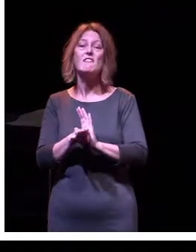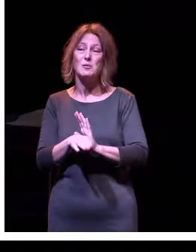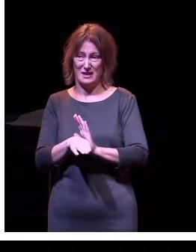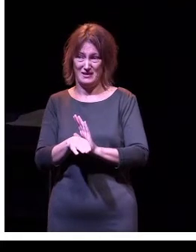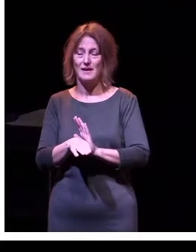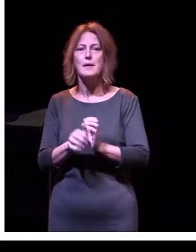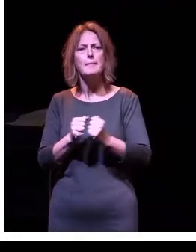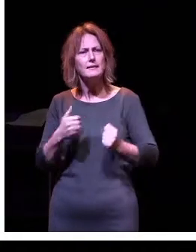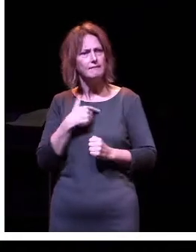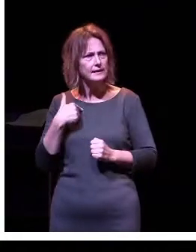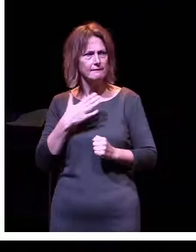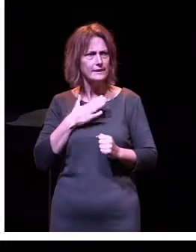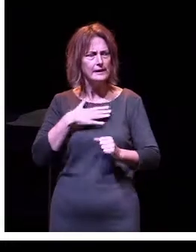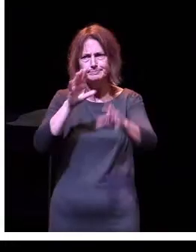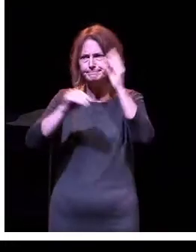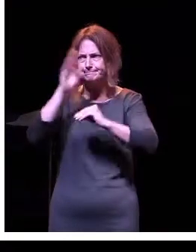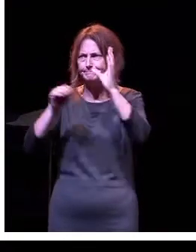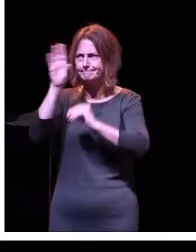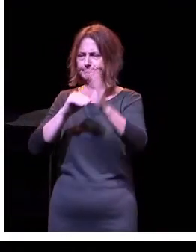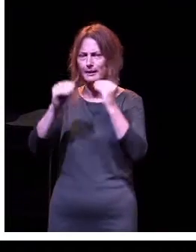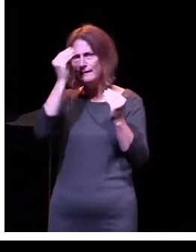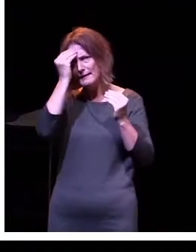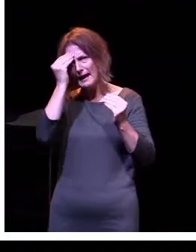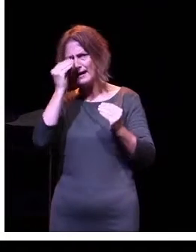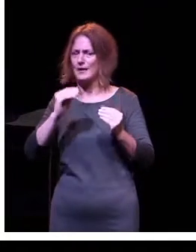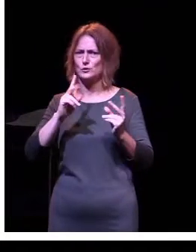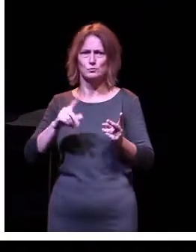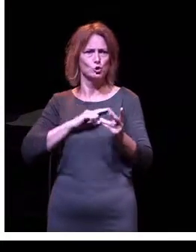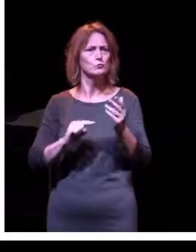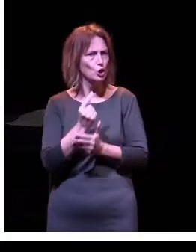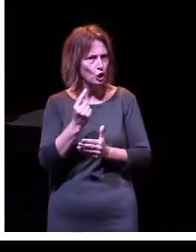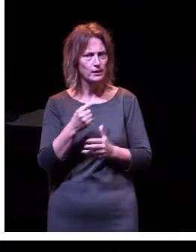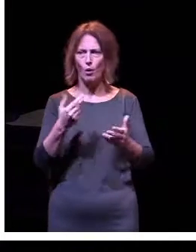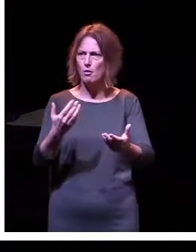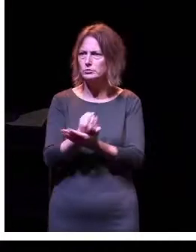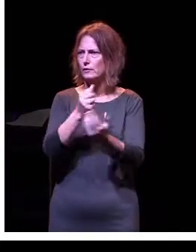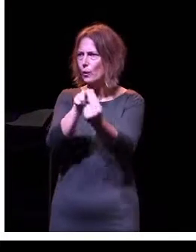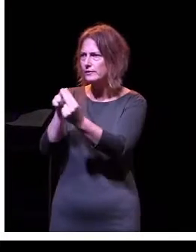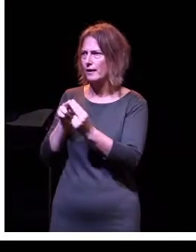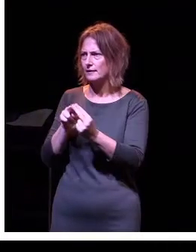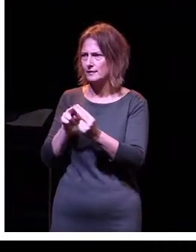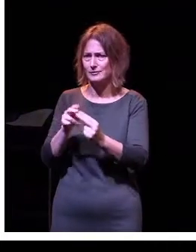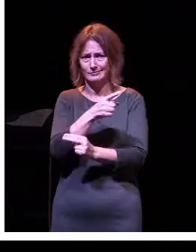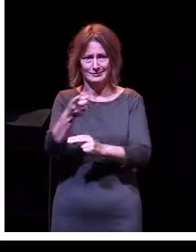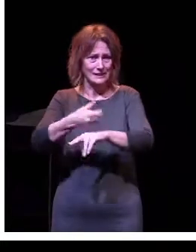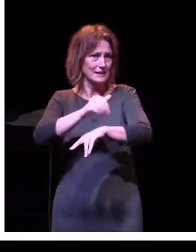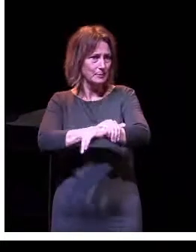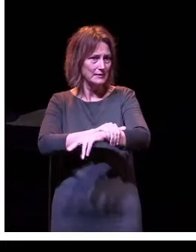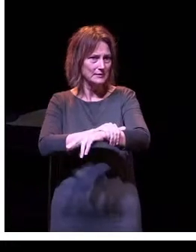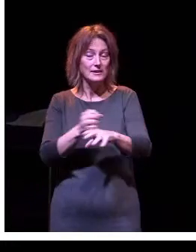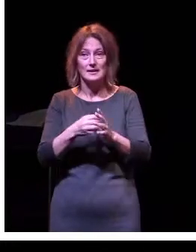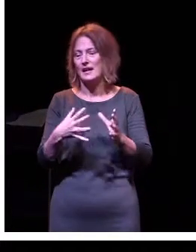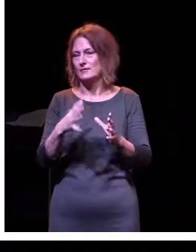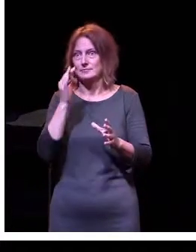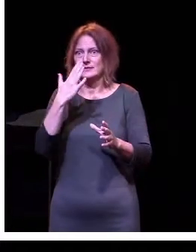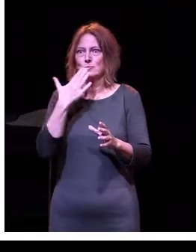jättegärna lära oss så mycket vi kan och få så många kontakter vi bara kan. För det är ju ni som är experterna. Så därför känns det så fantastiskt att vara